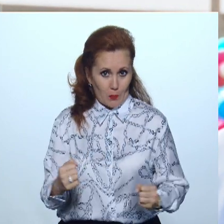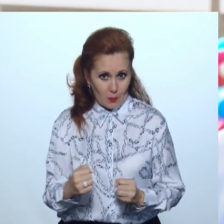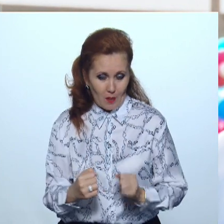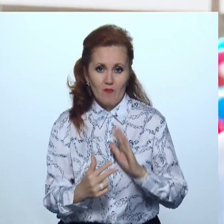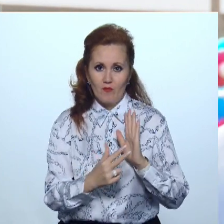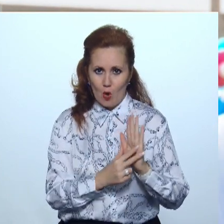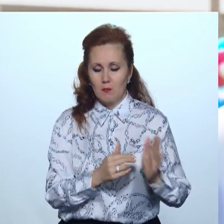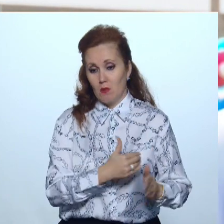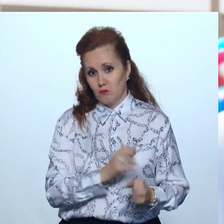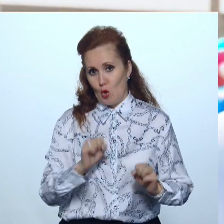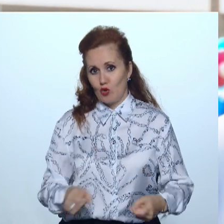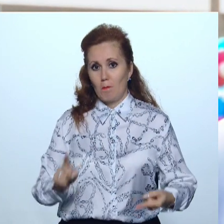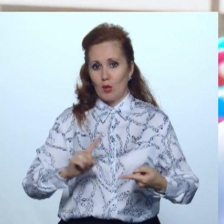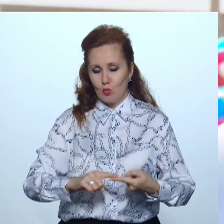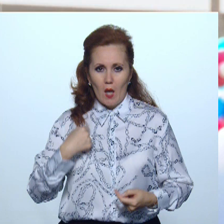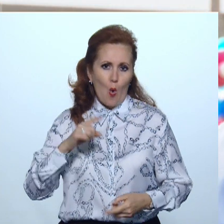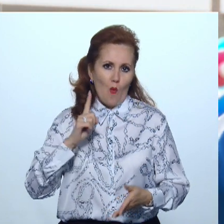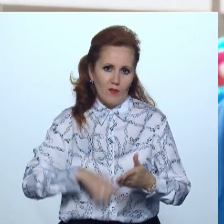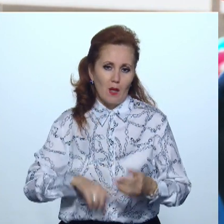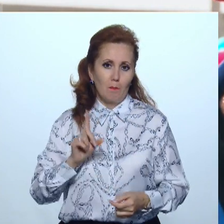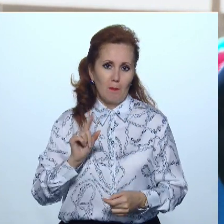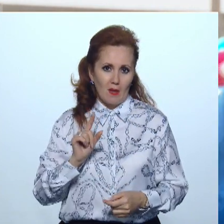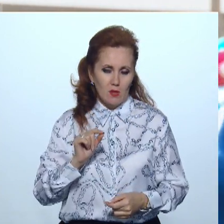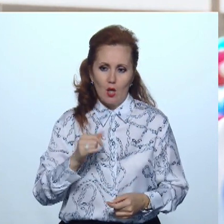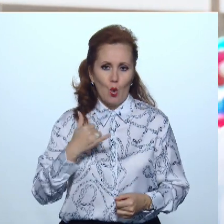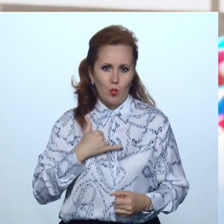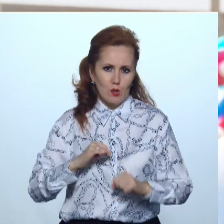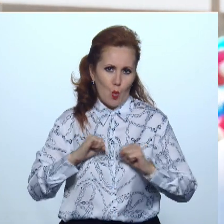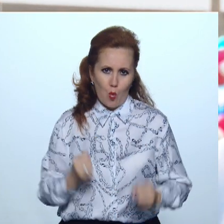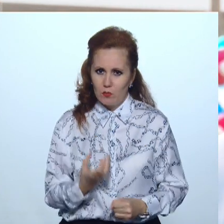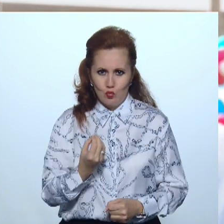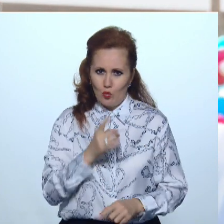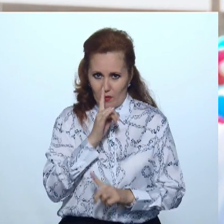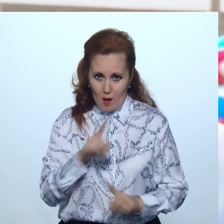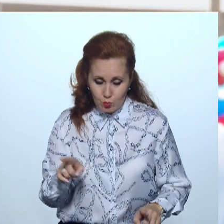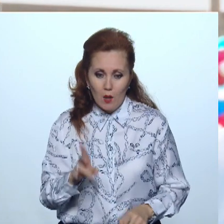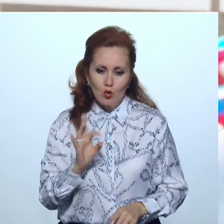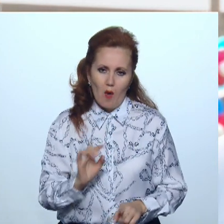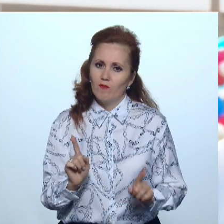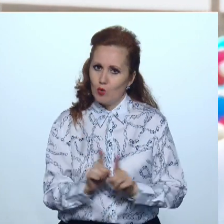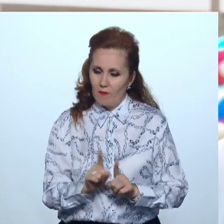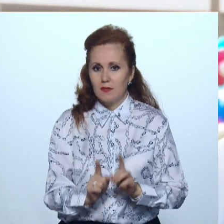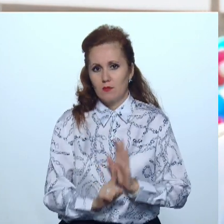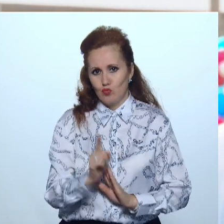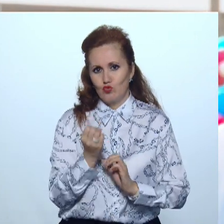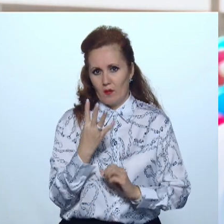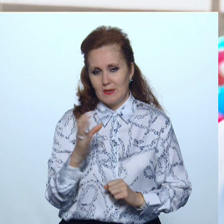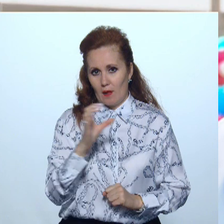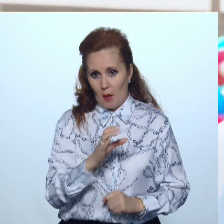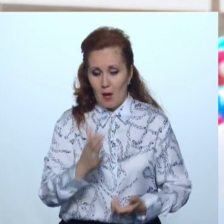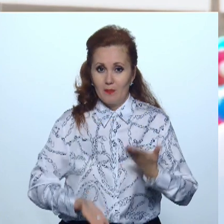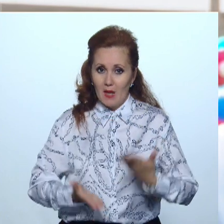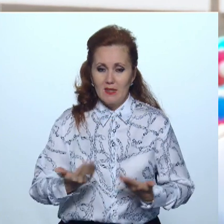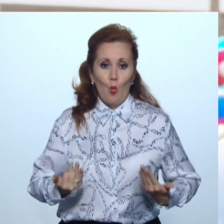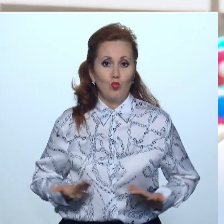8. Уверен, что к понедельнику мы не перешагнем этот рубеж по температуре. Но, тем не менее, с 14 сентября, если